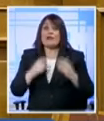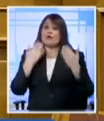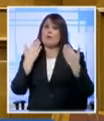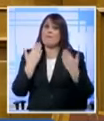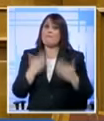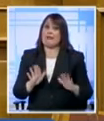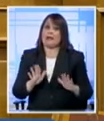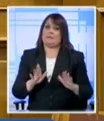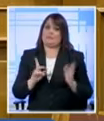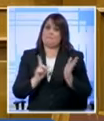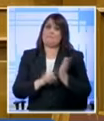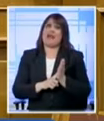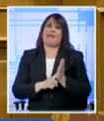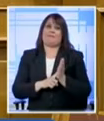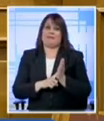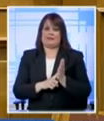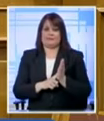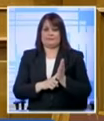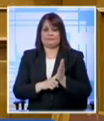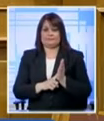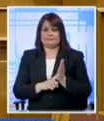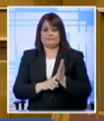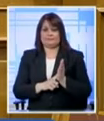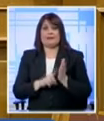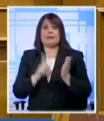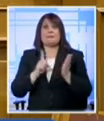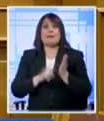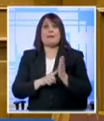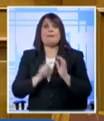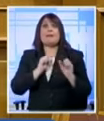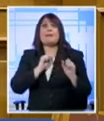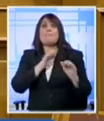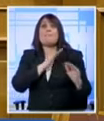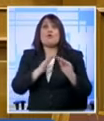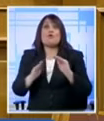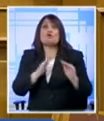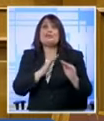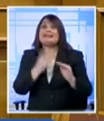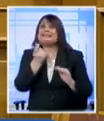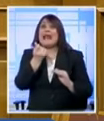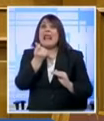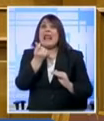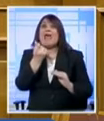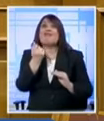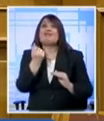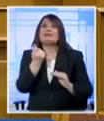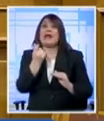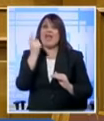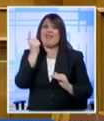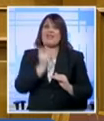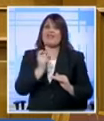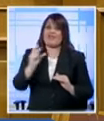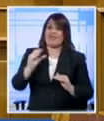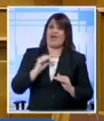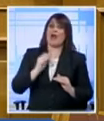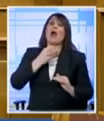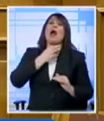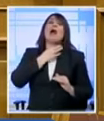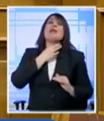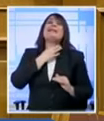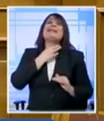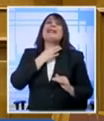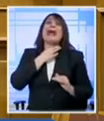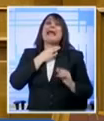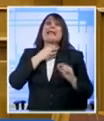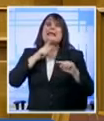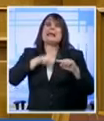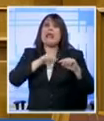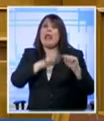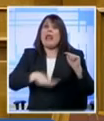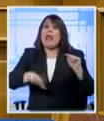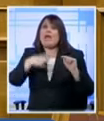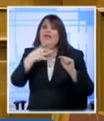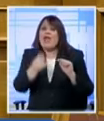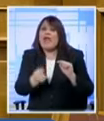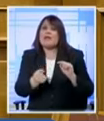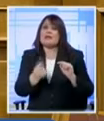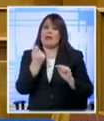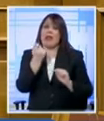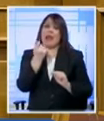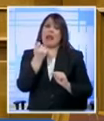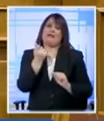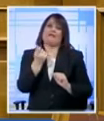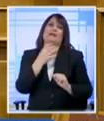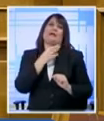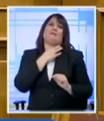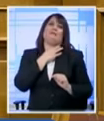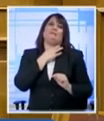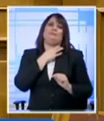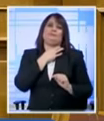συνάδελφοι, να έχουμε διασφαλίσει τα χρήματα τα οποία έχει ανάγκη αυτός ο λαός, τα χρήματα τα οποία